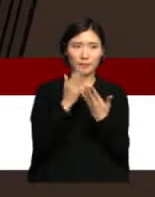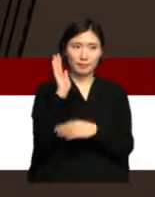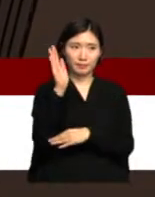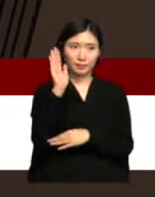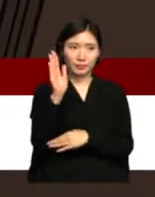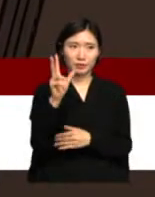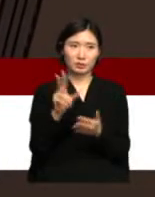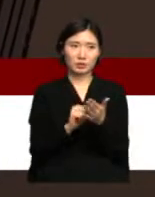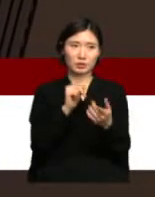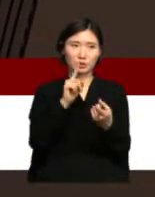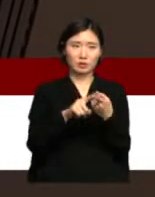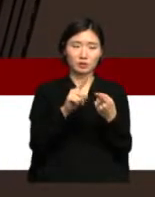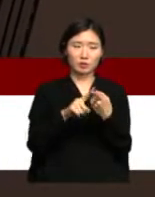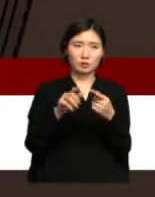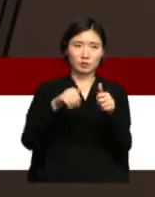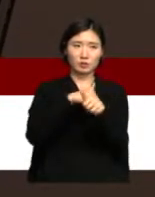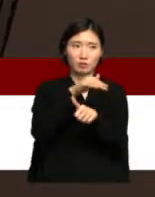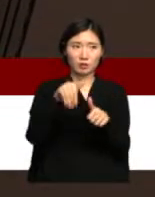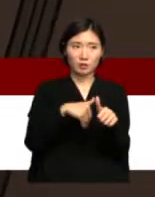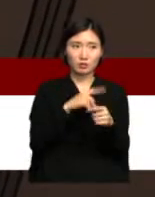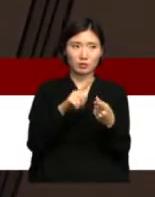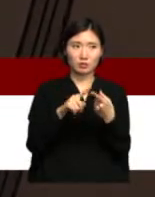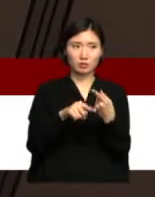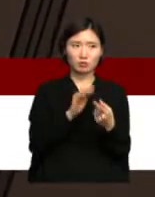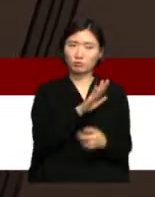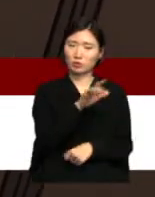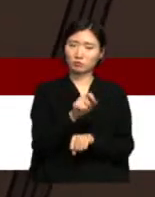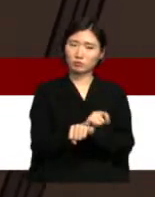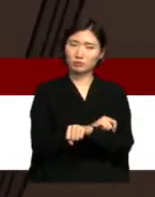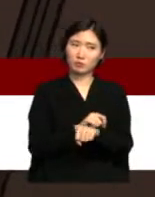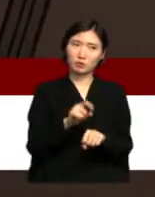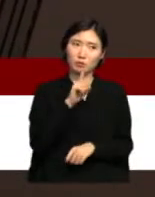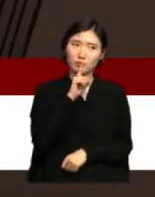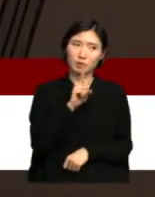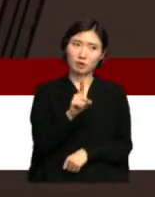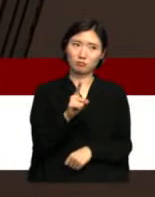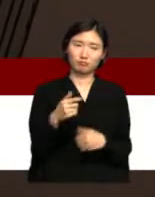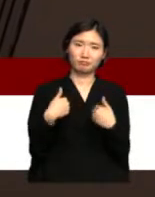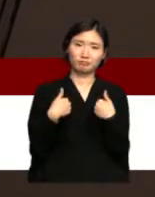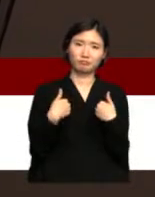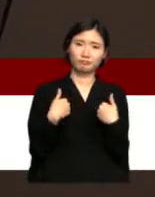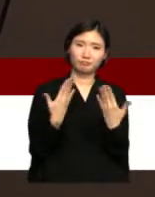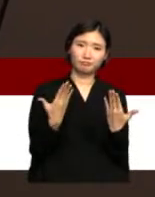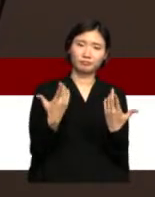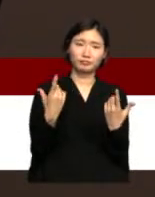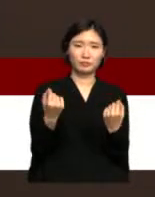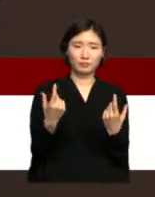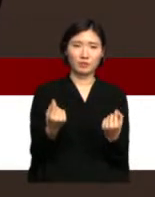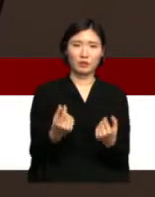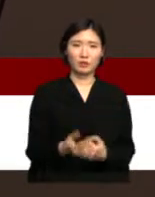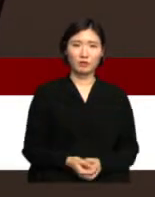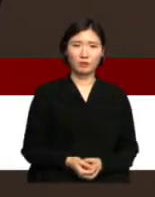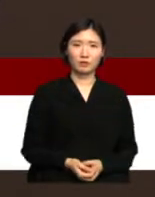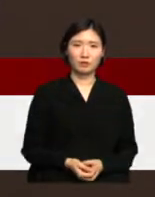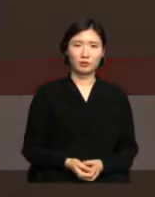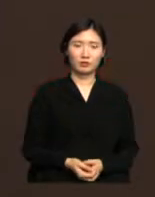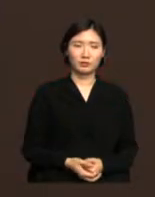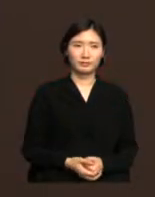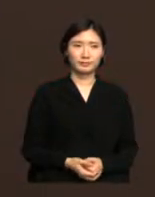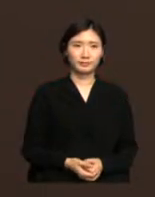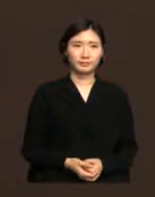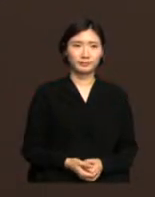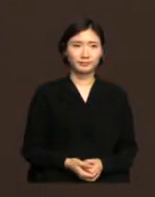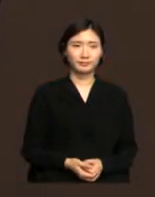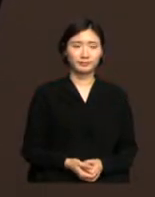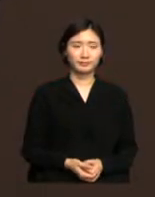그 사건에 대한 정황이나 그런 거를. 네. 네. 또 저희가 딱히 저희가 말씀을 드리기는 드릴